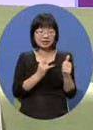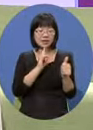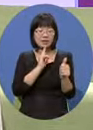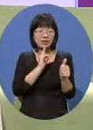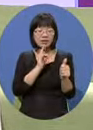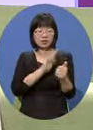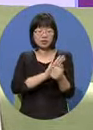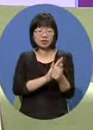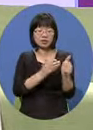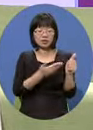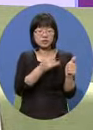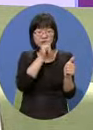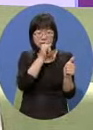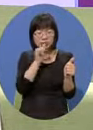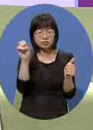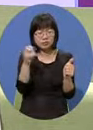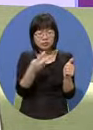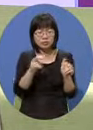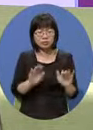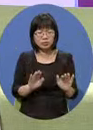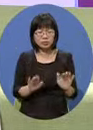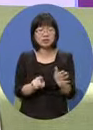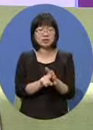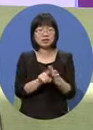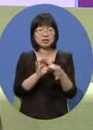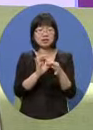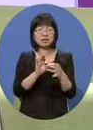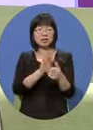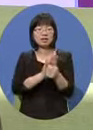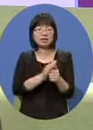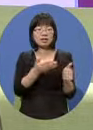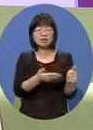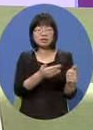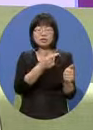도와주시고 그리고 또 이렇게 그 신뢰 관계 속에서 지원받는 게